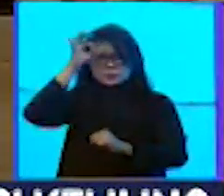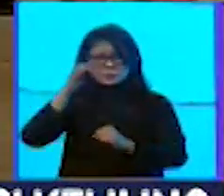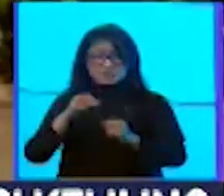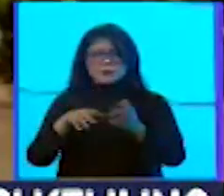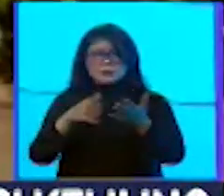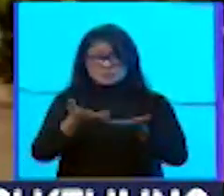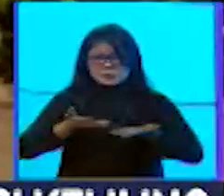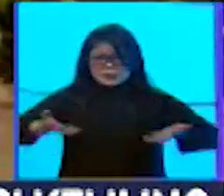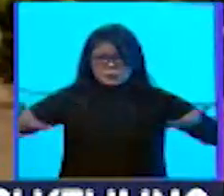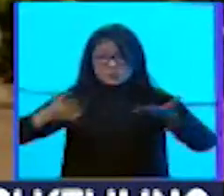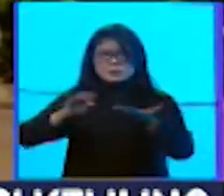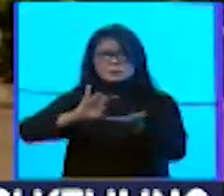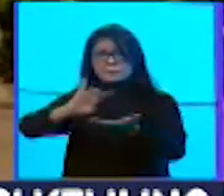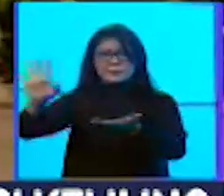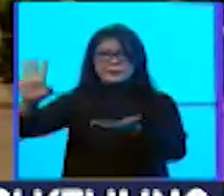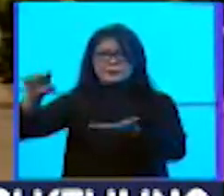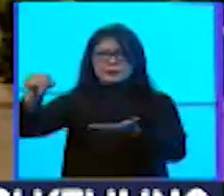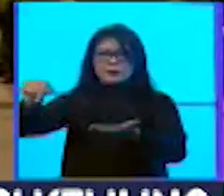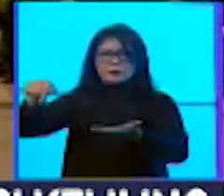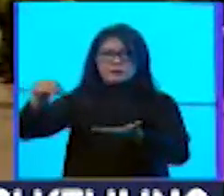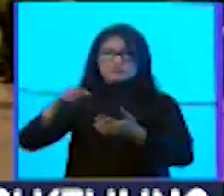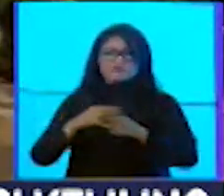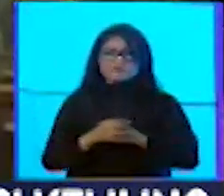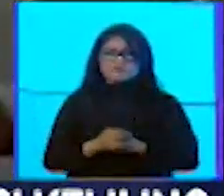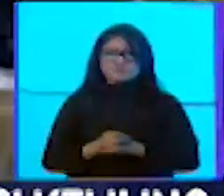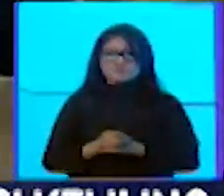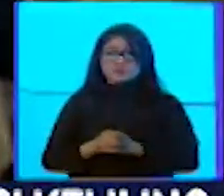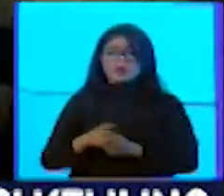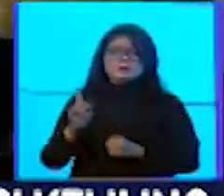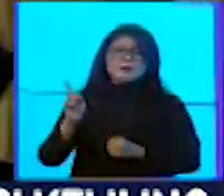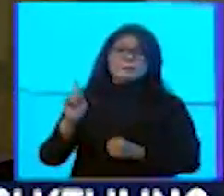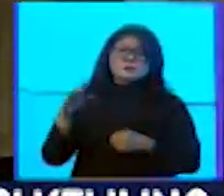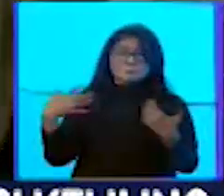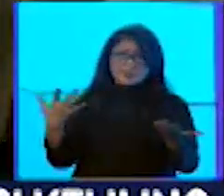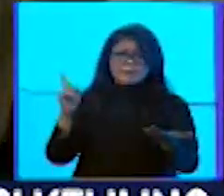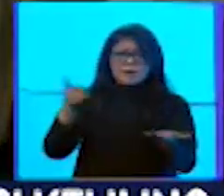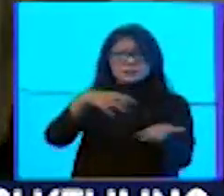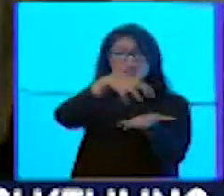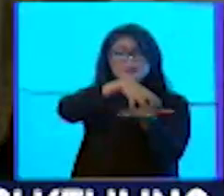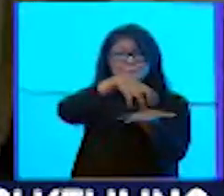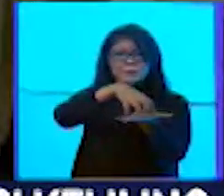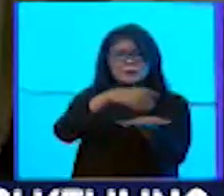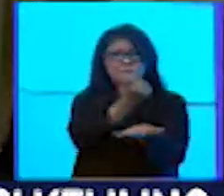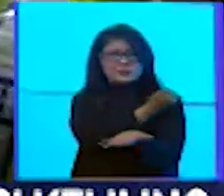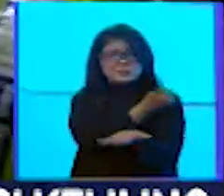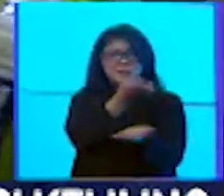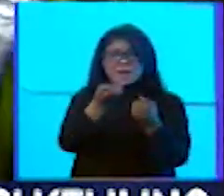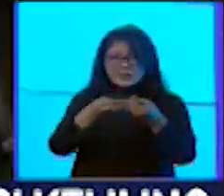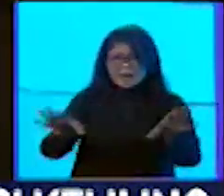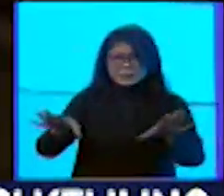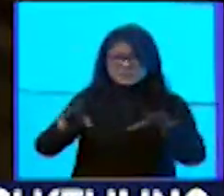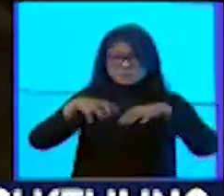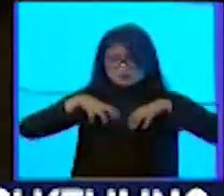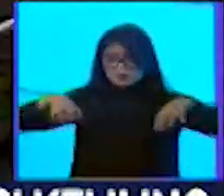malam. Direktorat Lalu Lintas Polda Metro Jaya mendirikan posko vaksinasi keliling gratis untuk pedagang dan warga di sekitaran